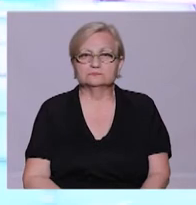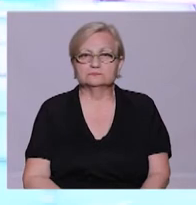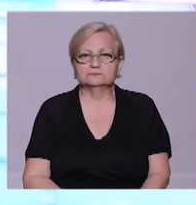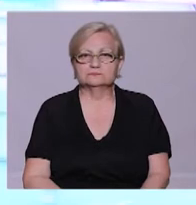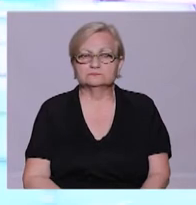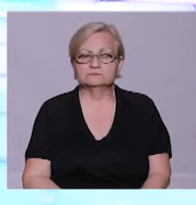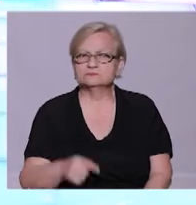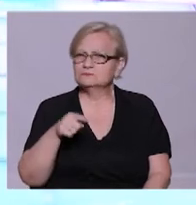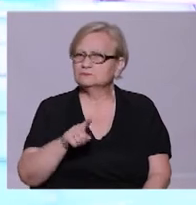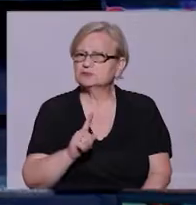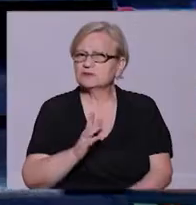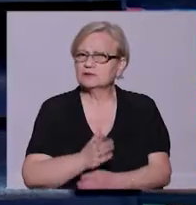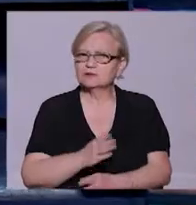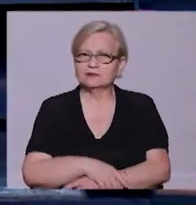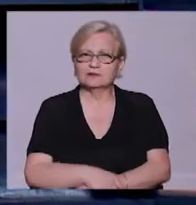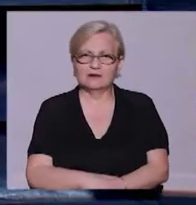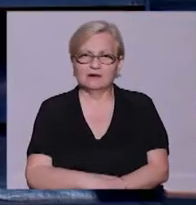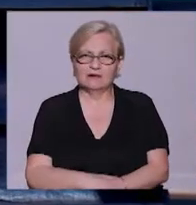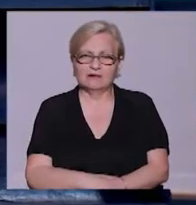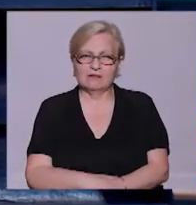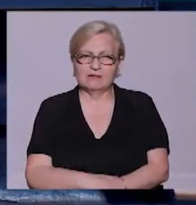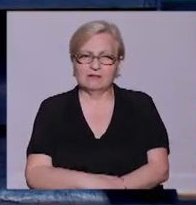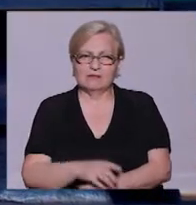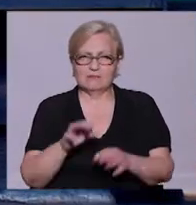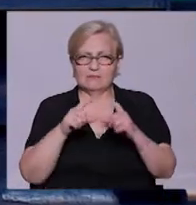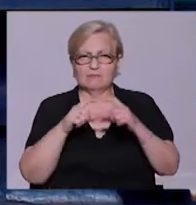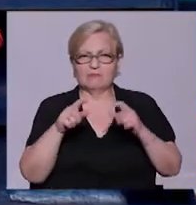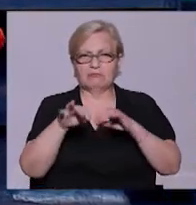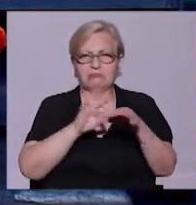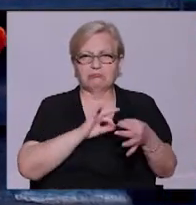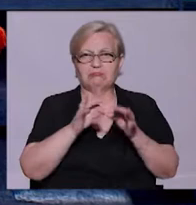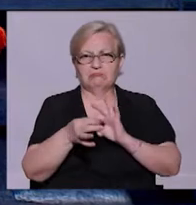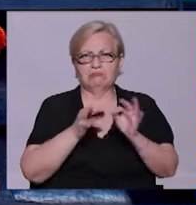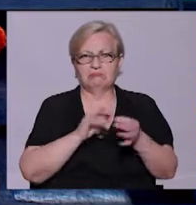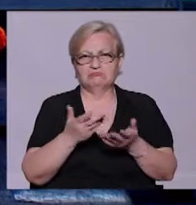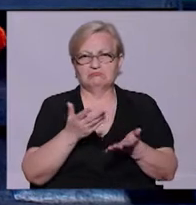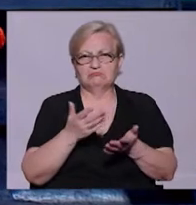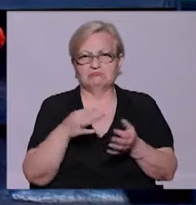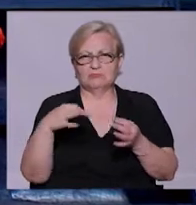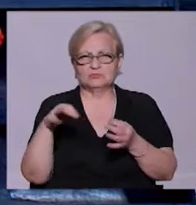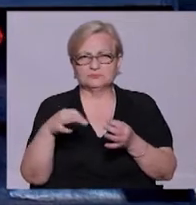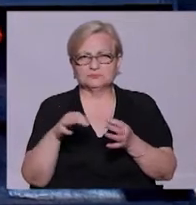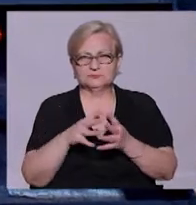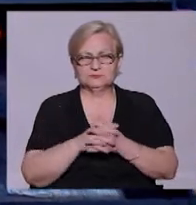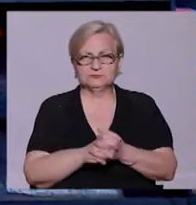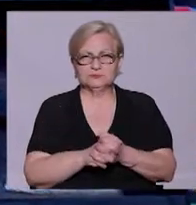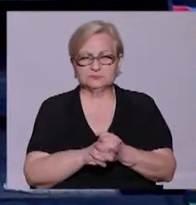აბა ეს რა უნდა იყოს? ეს რაღაცა მიხეულ მოხეული ფურცელია და